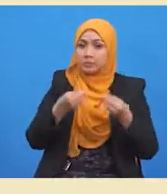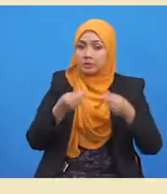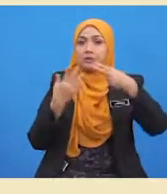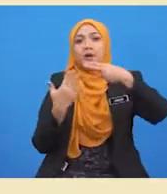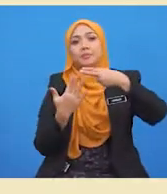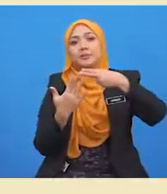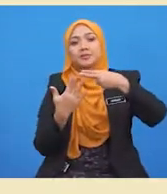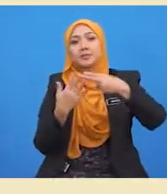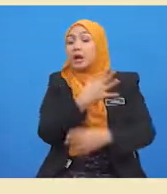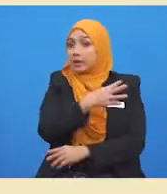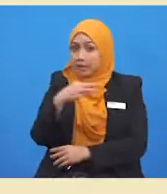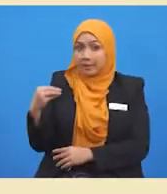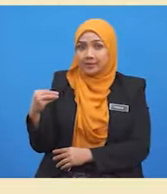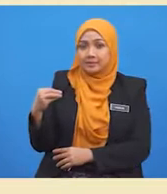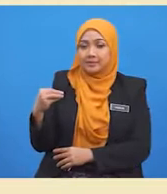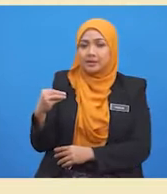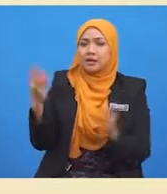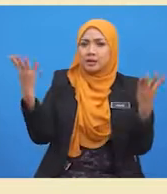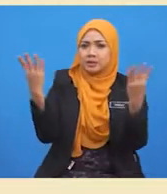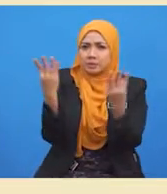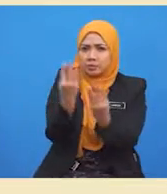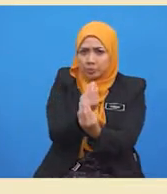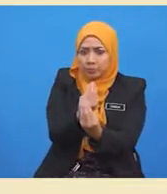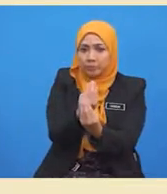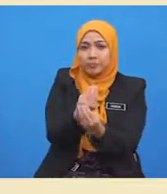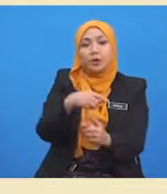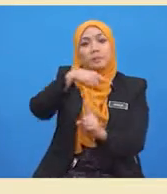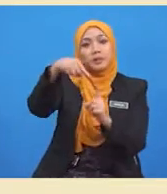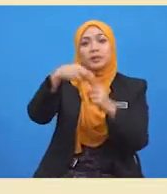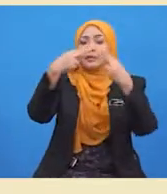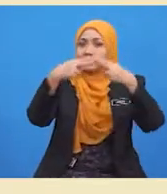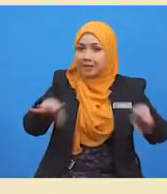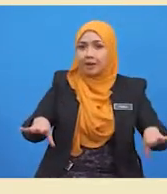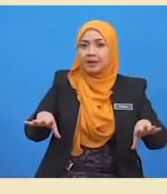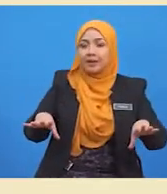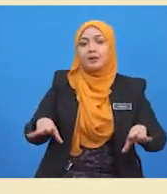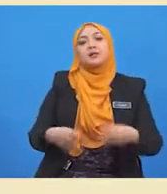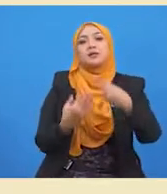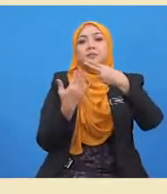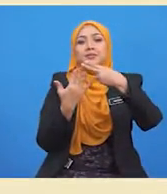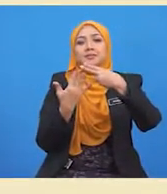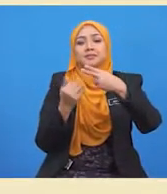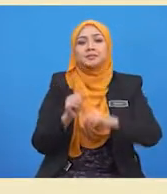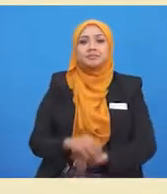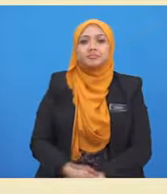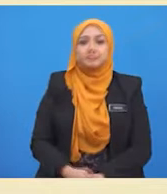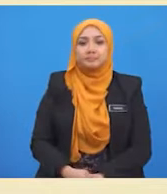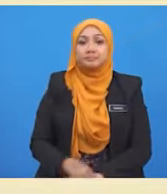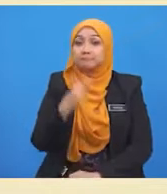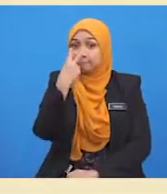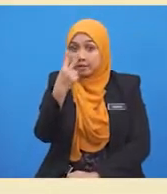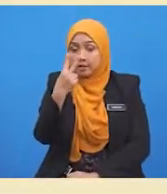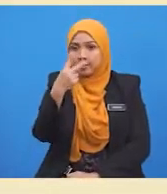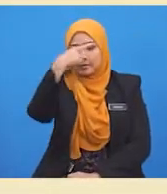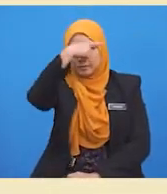mengecup apabila kehilangan haver lihat kesan HB terhadap Cahaya